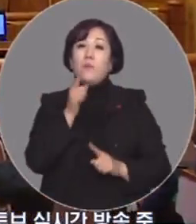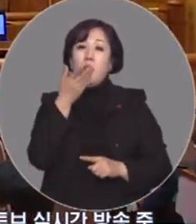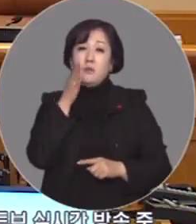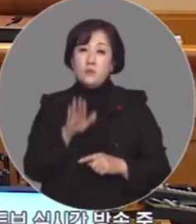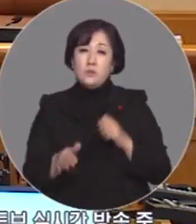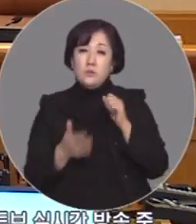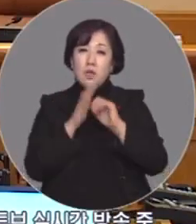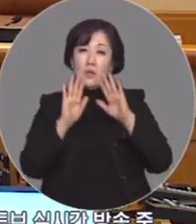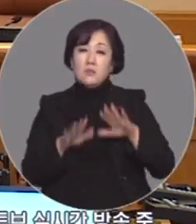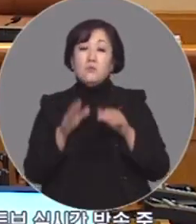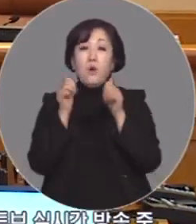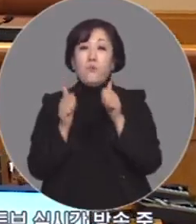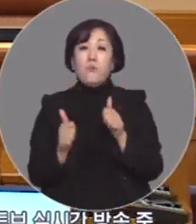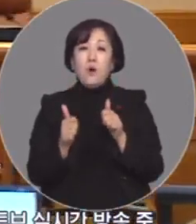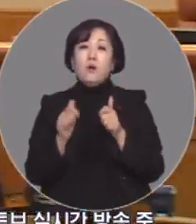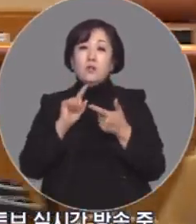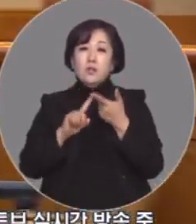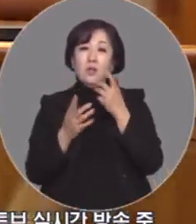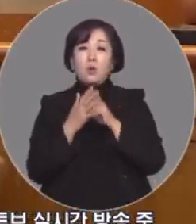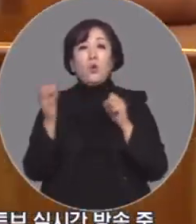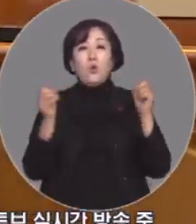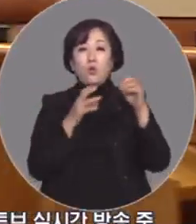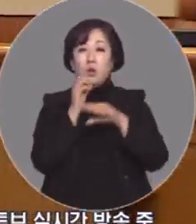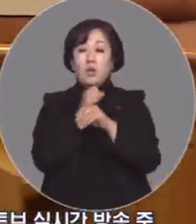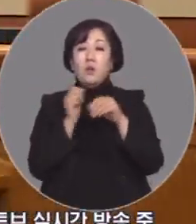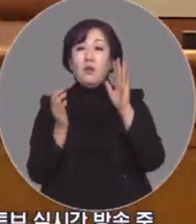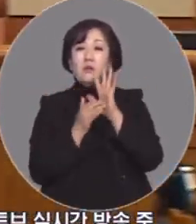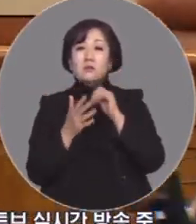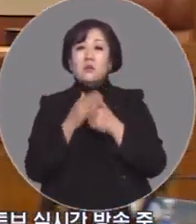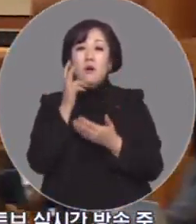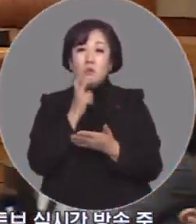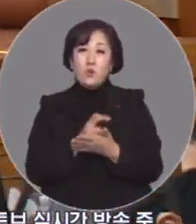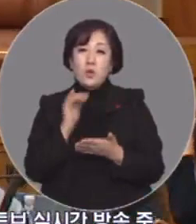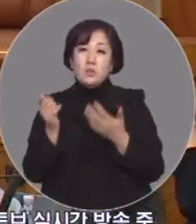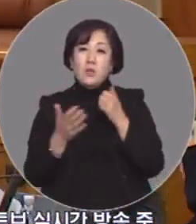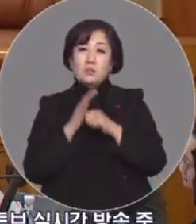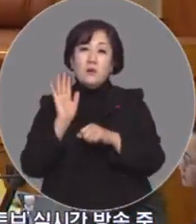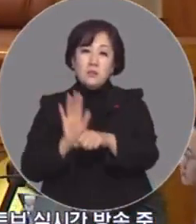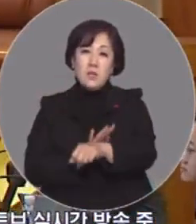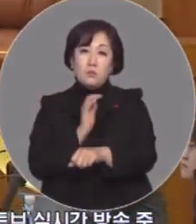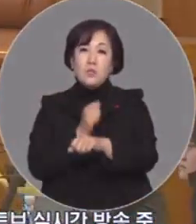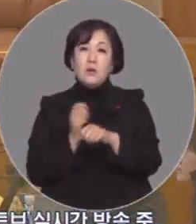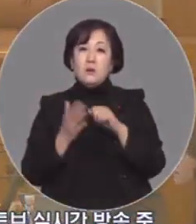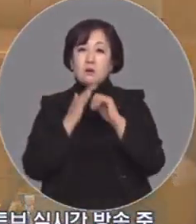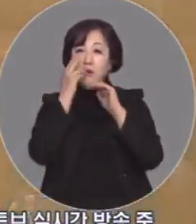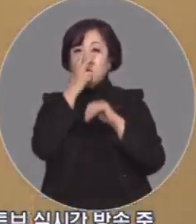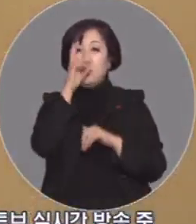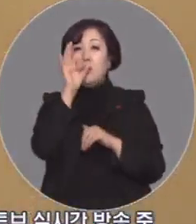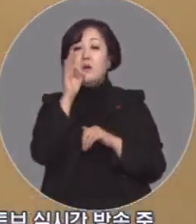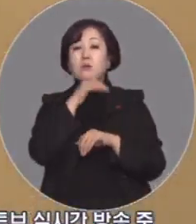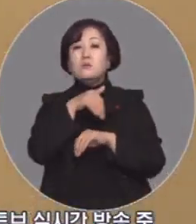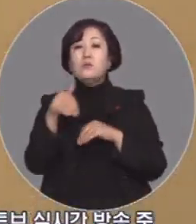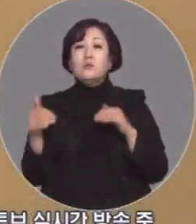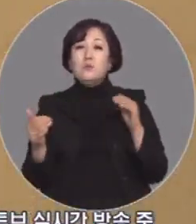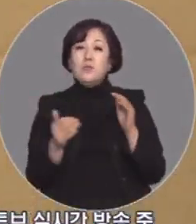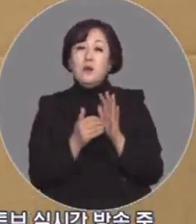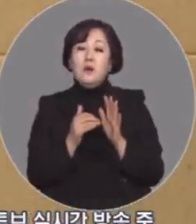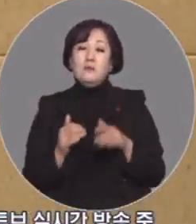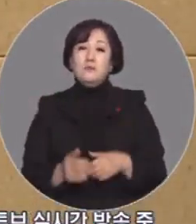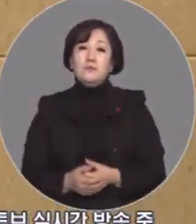우리 헌법재판소도 공개 변론을 열고 이 조항의 위헌 여부를 심리하고 있습니다. UBC 뉴스 신혜지입니다.